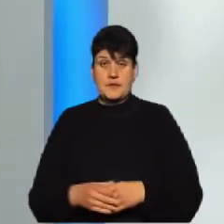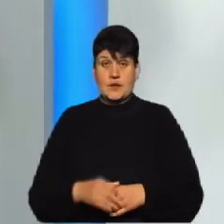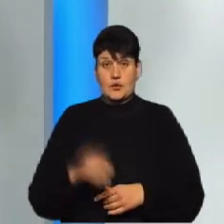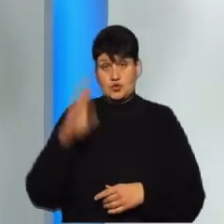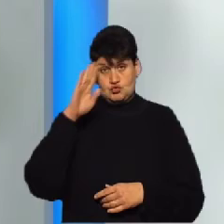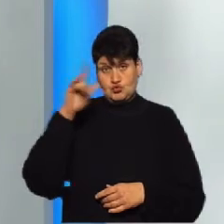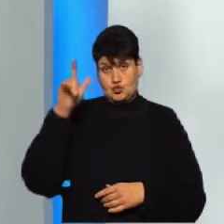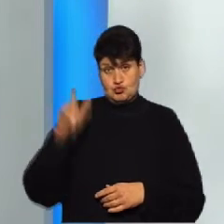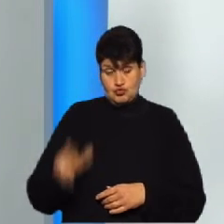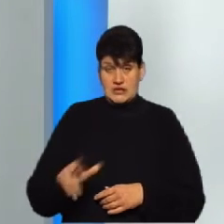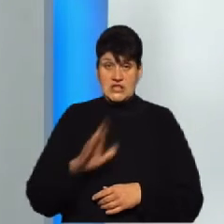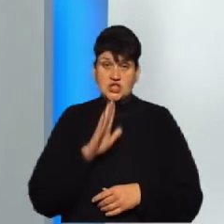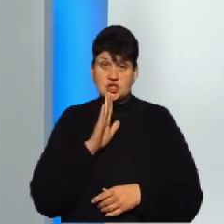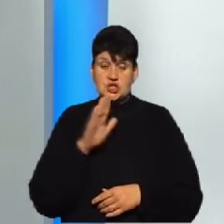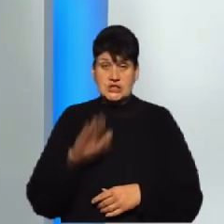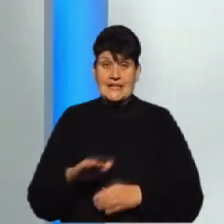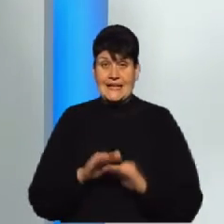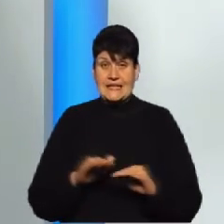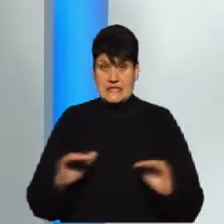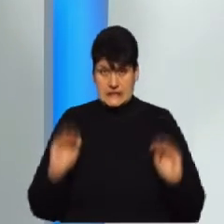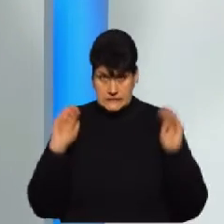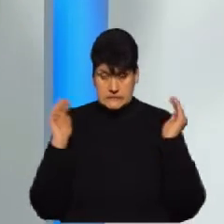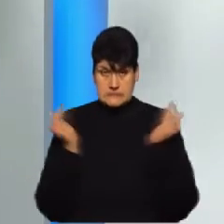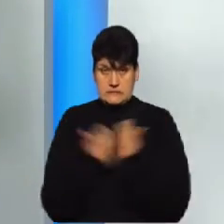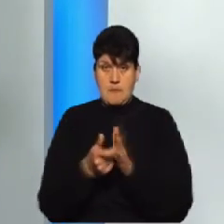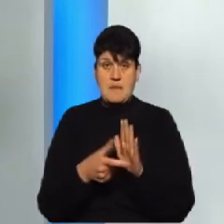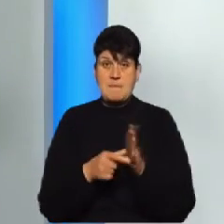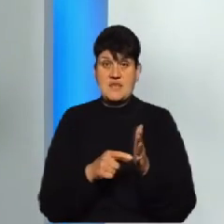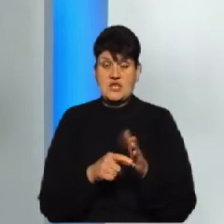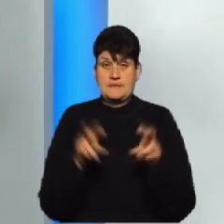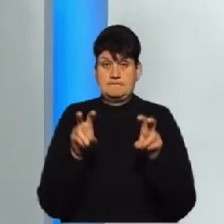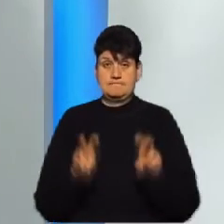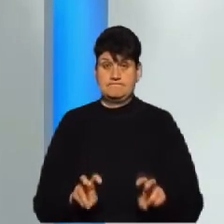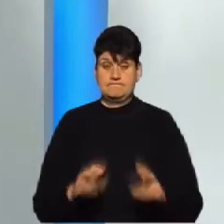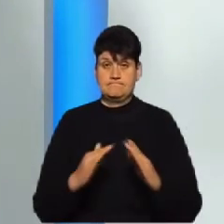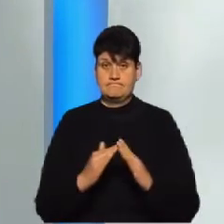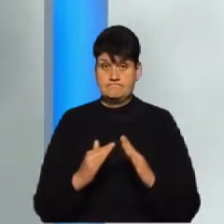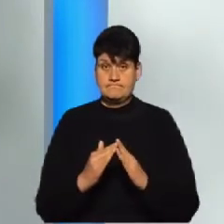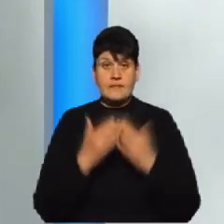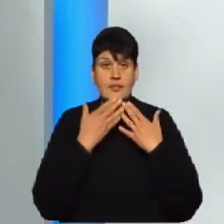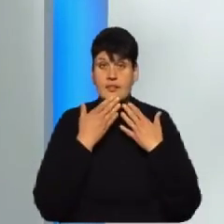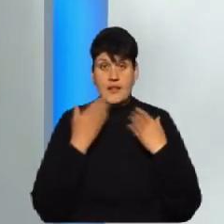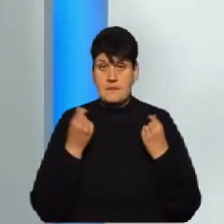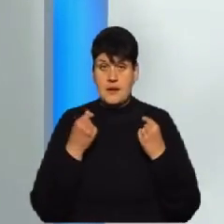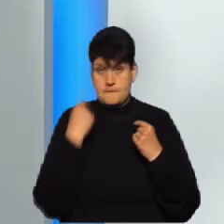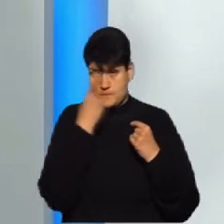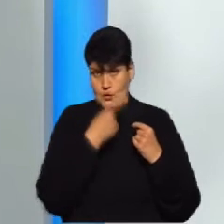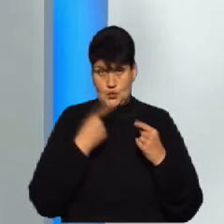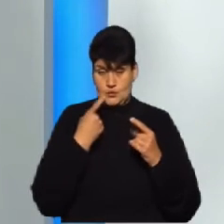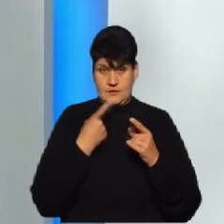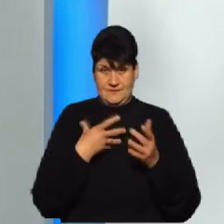і діти в замкненому приміщенні, немає особистого простору, стикаються, особливо